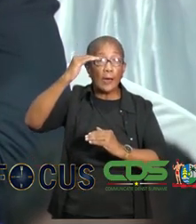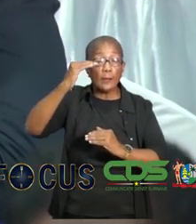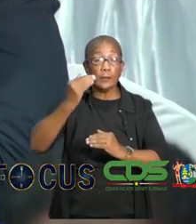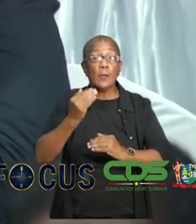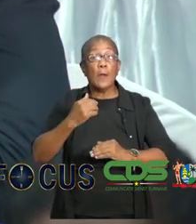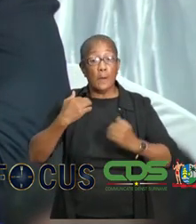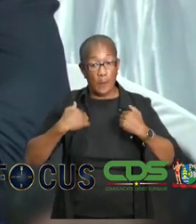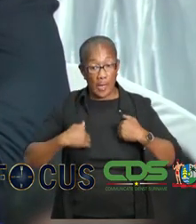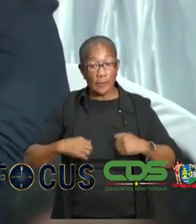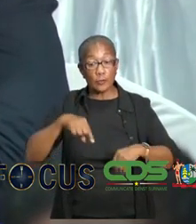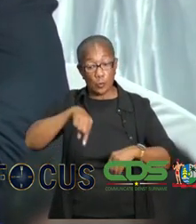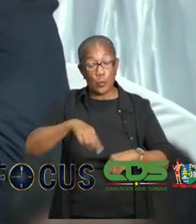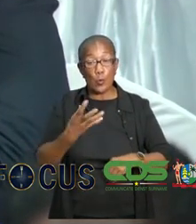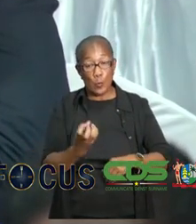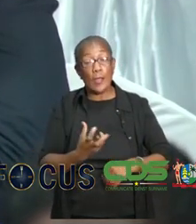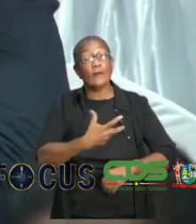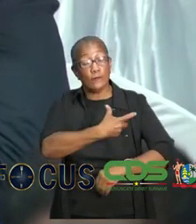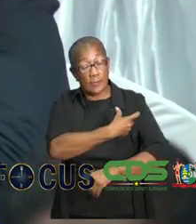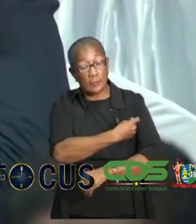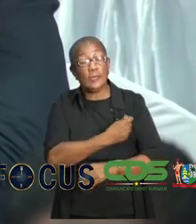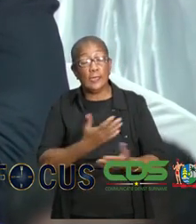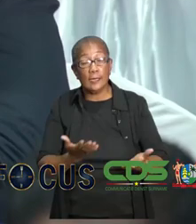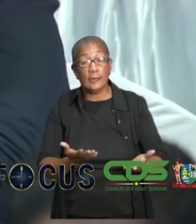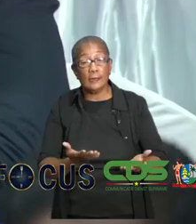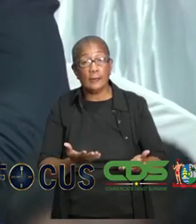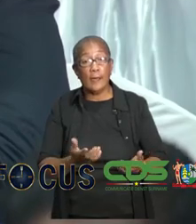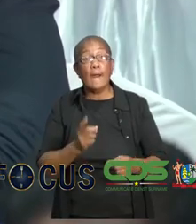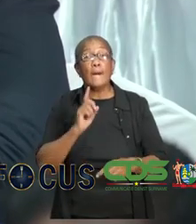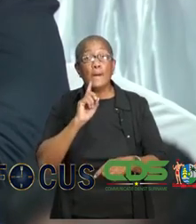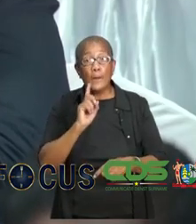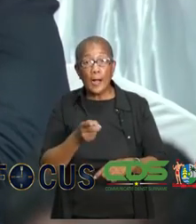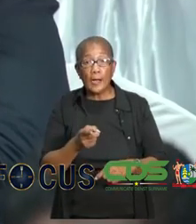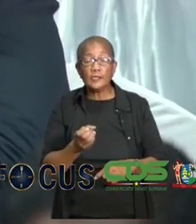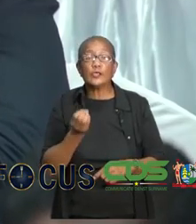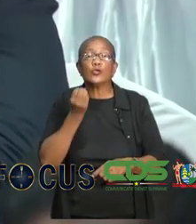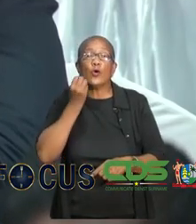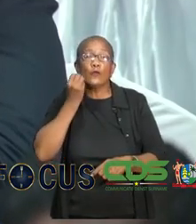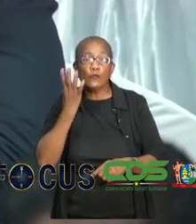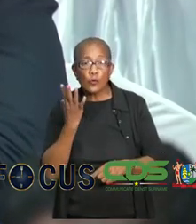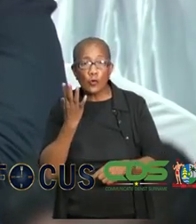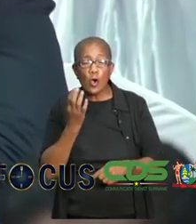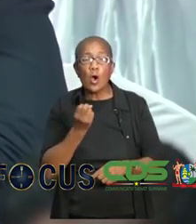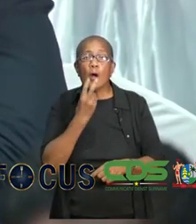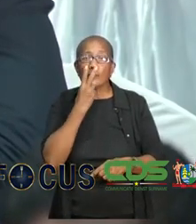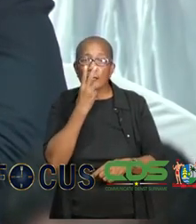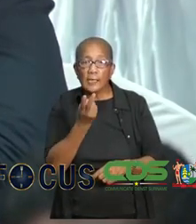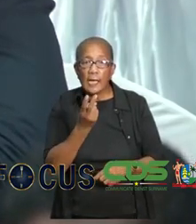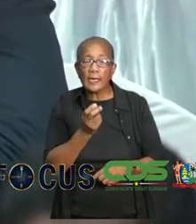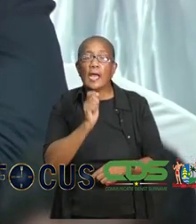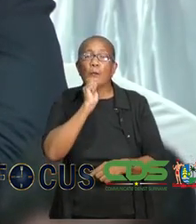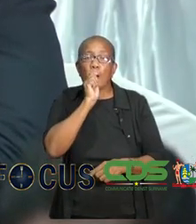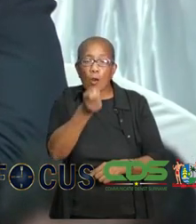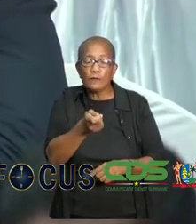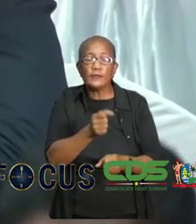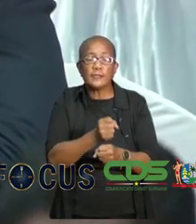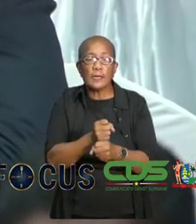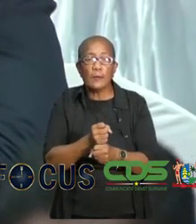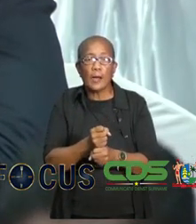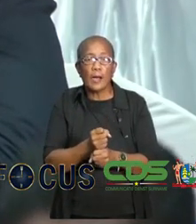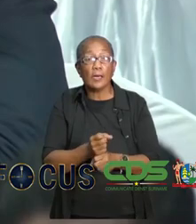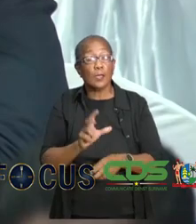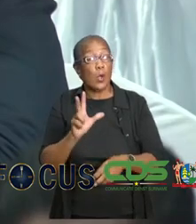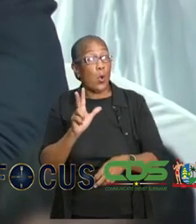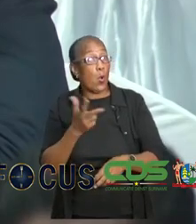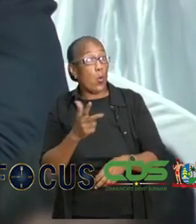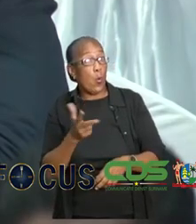bereidwilligheid. Maar ik denk dat er inderdaad een beetje nog vroeg is om te kijken en beloftes te maken over welke